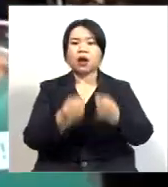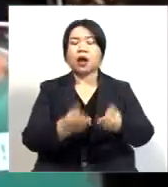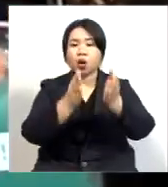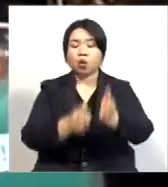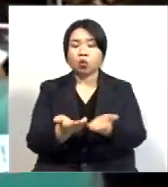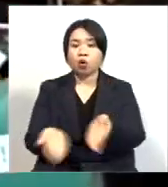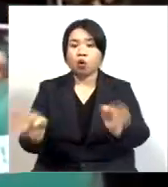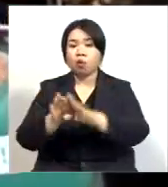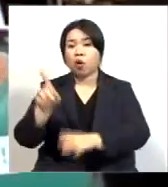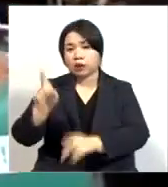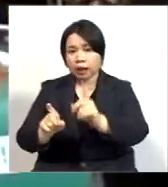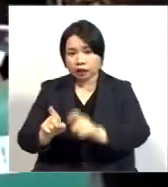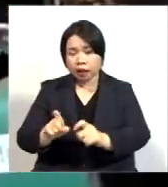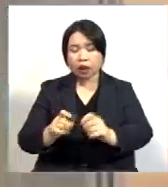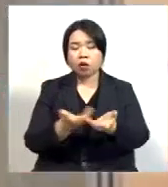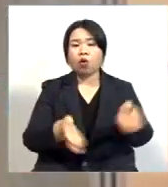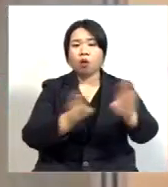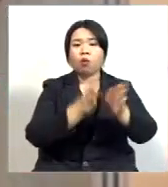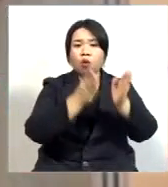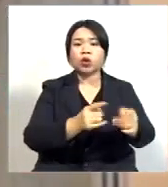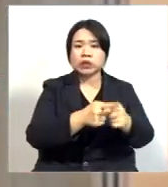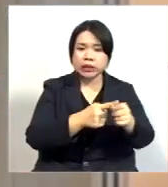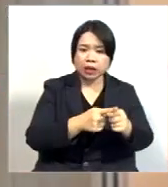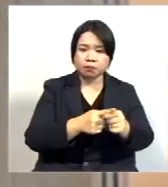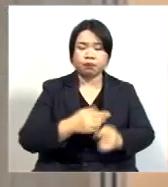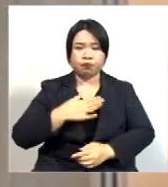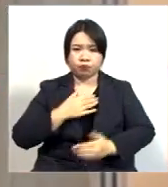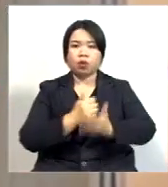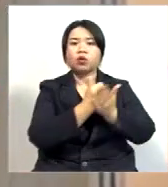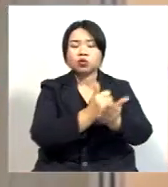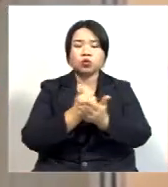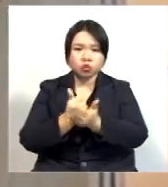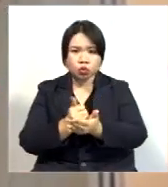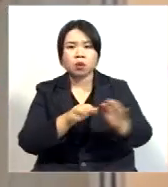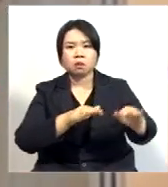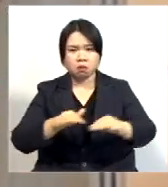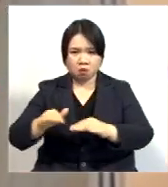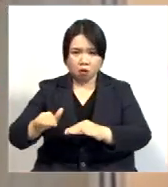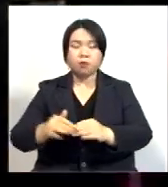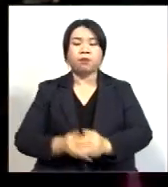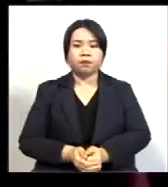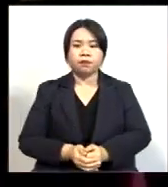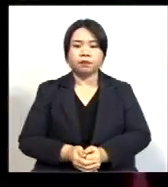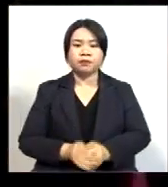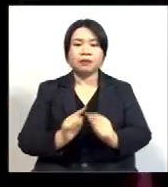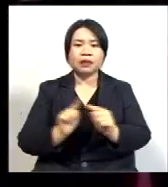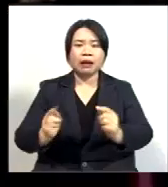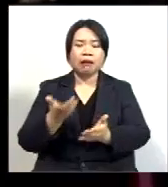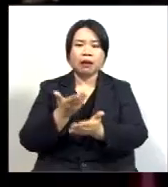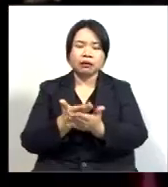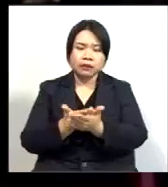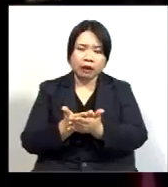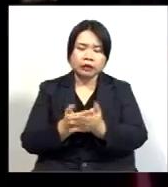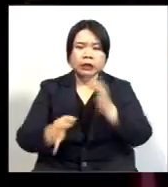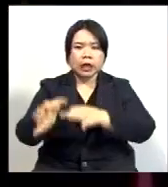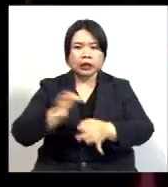ชีวิตและผู้ที่ได้รับบาดเจ็บพร้อมที่จะช่วยเหลือเยียวยาแก่ผู้ที่ได้รับผลกระทบในครั้งนี้แต่เงินก็ไม่สามารถที่จะท